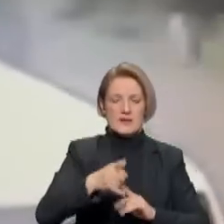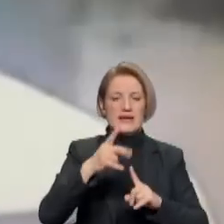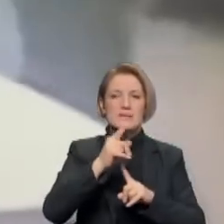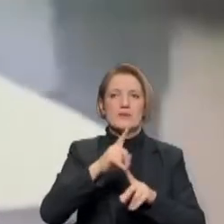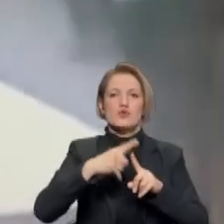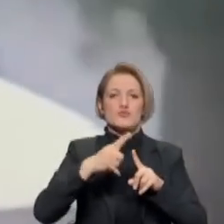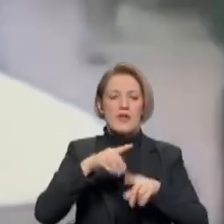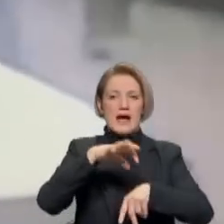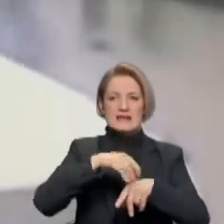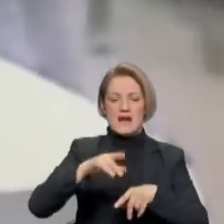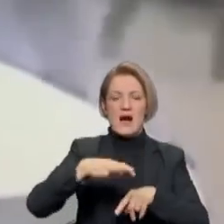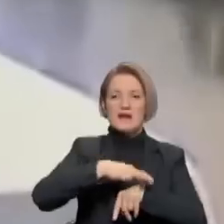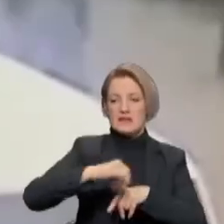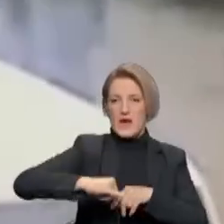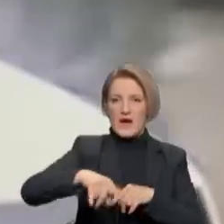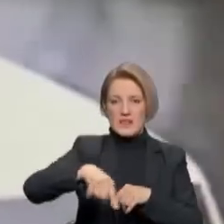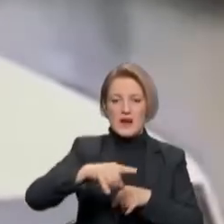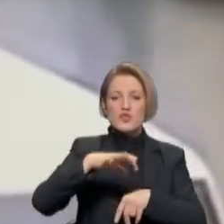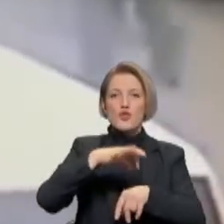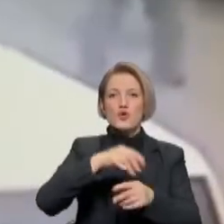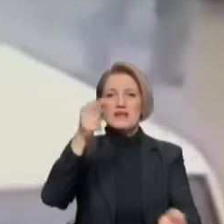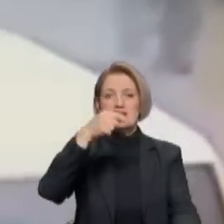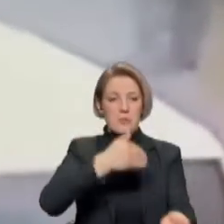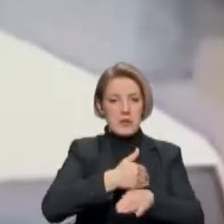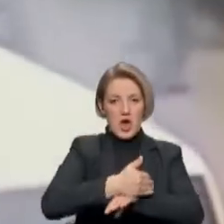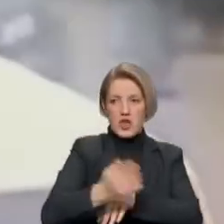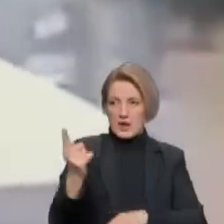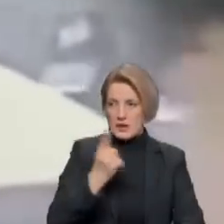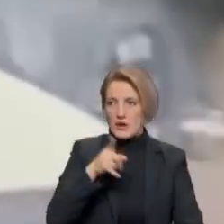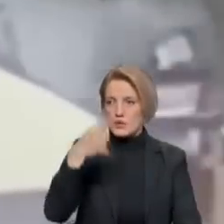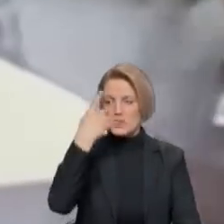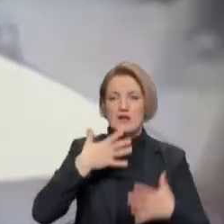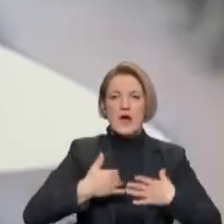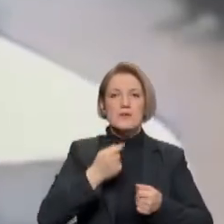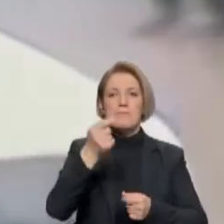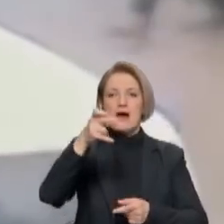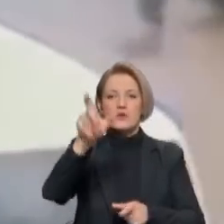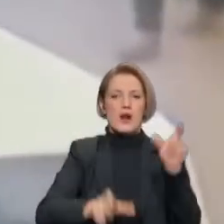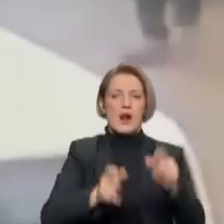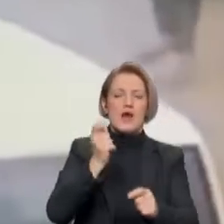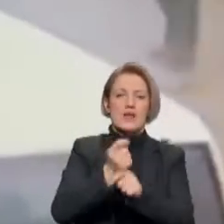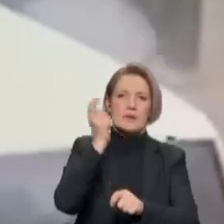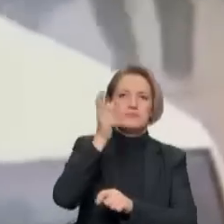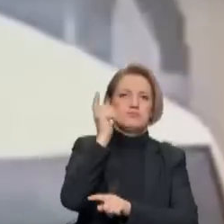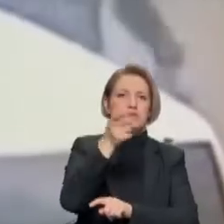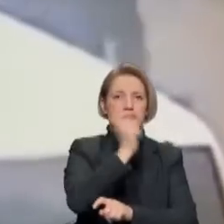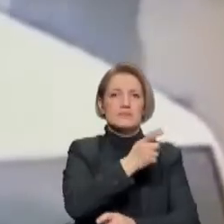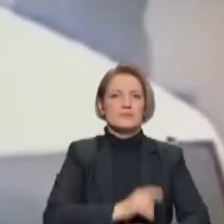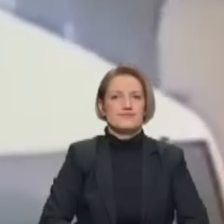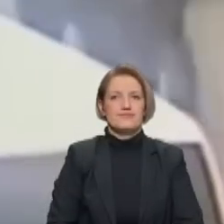Topçuoğlu Hastanesi'nde hasta yakınları doktorun serumu geç getirdiğini iddia edip sağlıkçılara saldırdı.